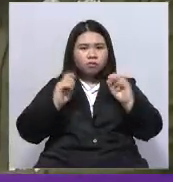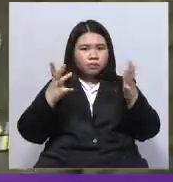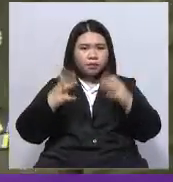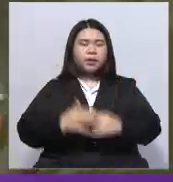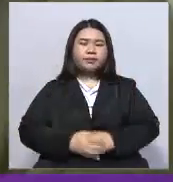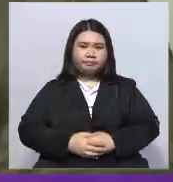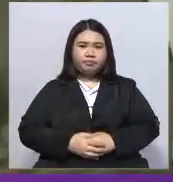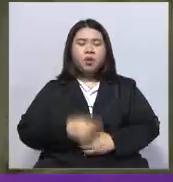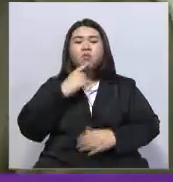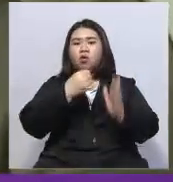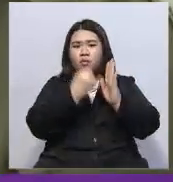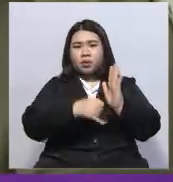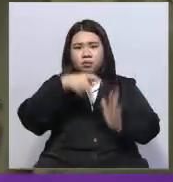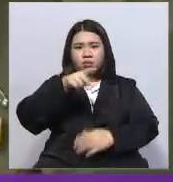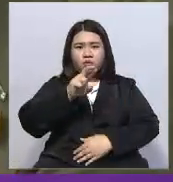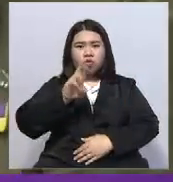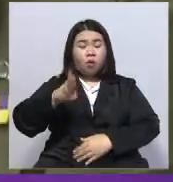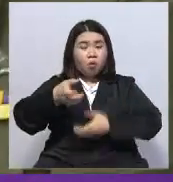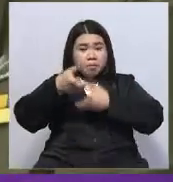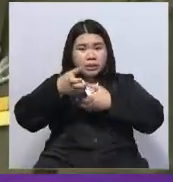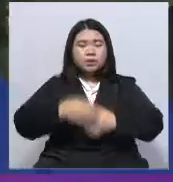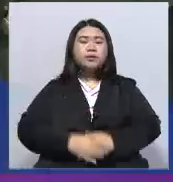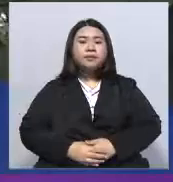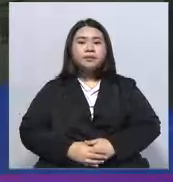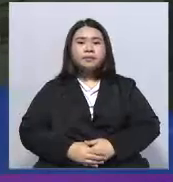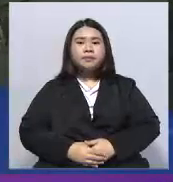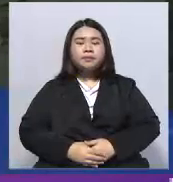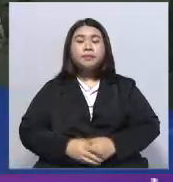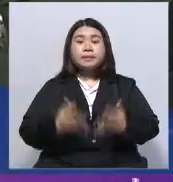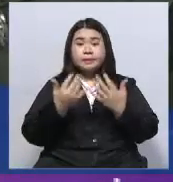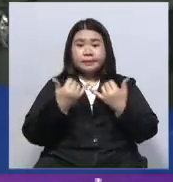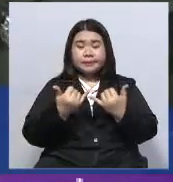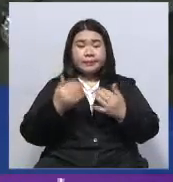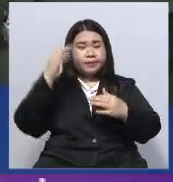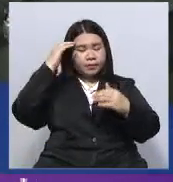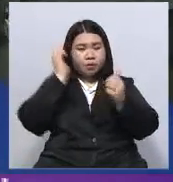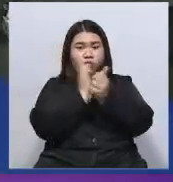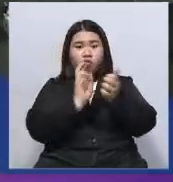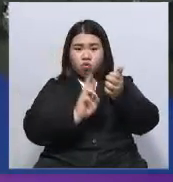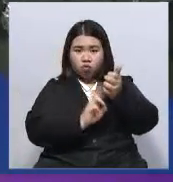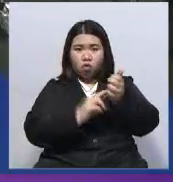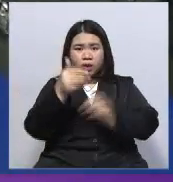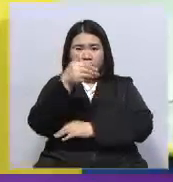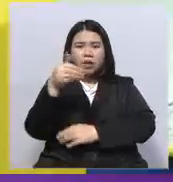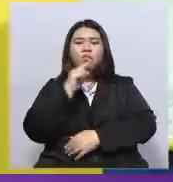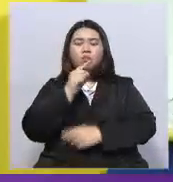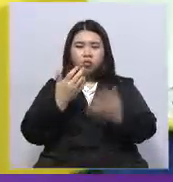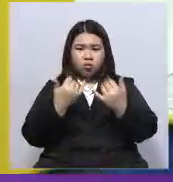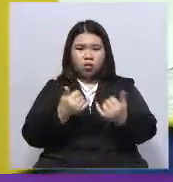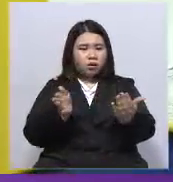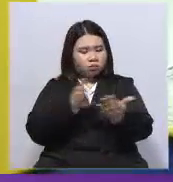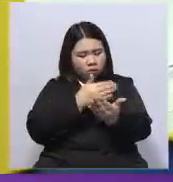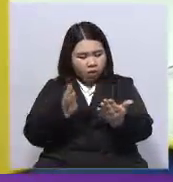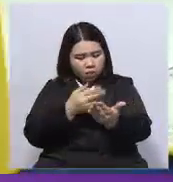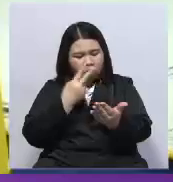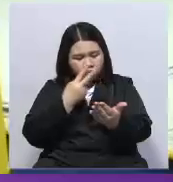าตและความผิดตามพ.ร.บ.อาวุธปืนโดยพลตำรวจเอกศิวรานะคะได้เปิดเผยข้อมูลเบื้องต้นว่าขณะนี้สำนวนมี